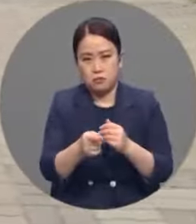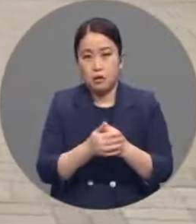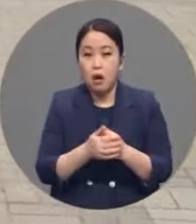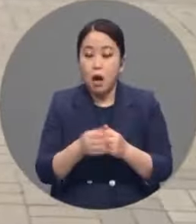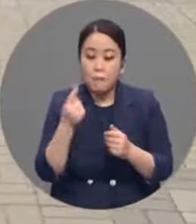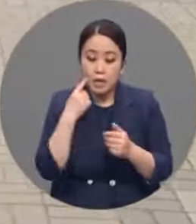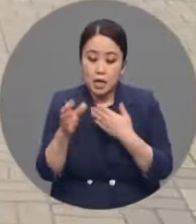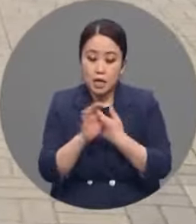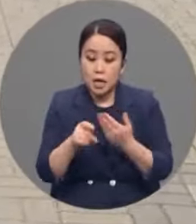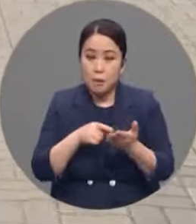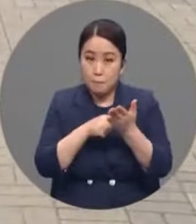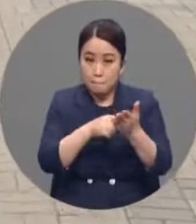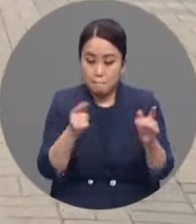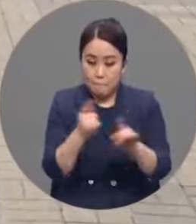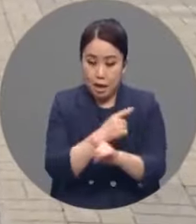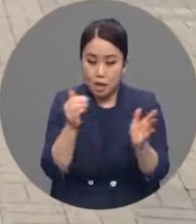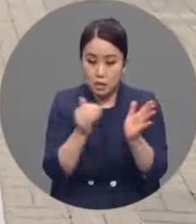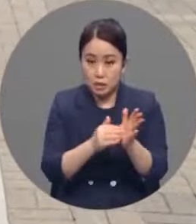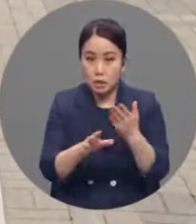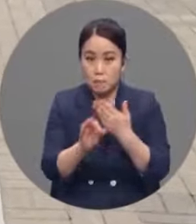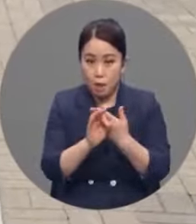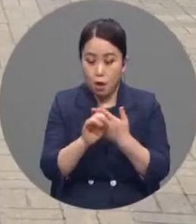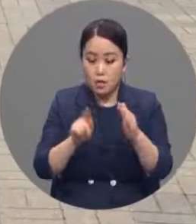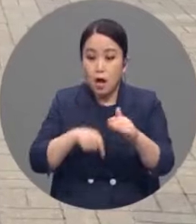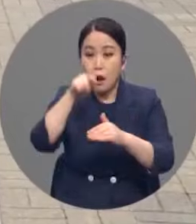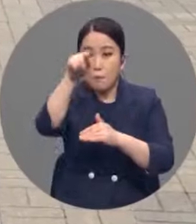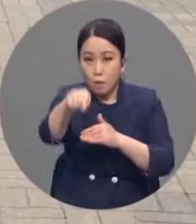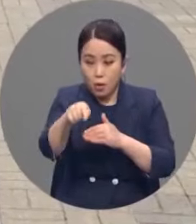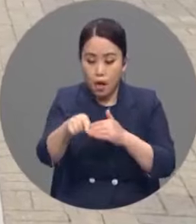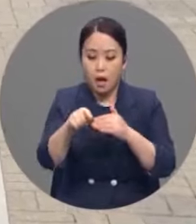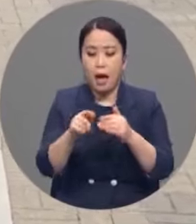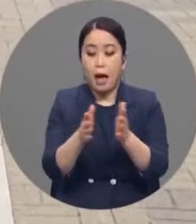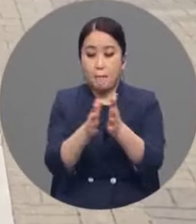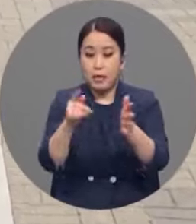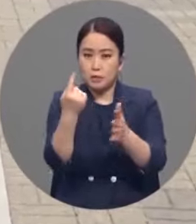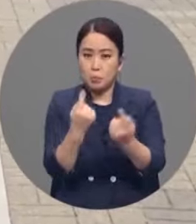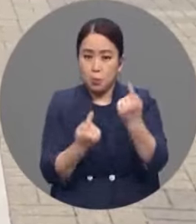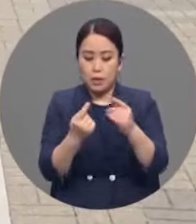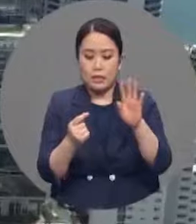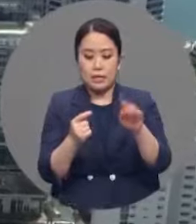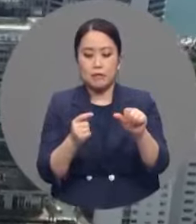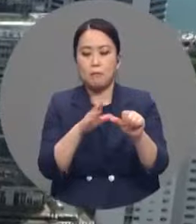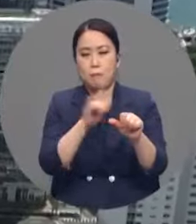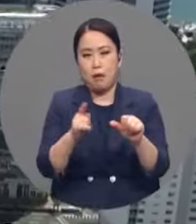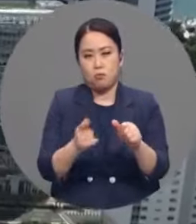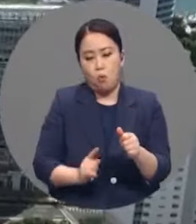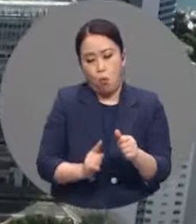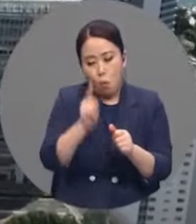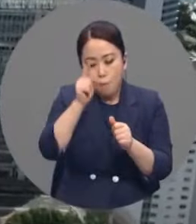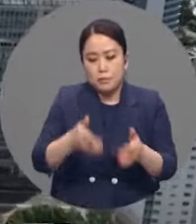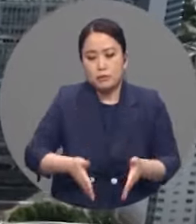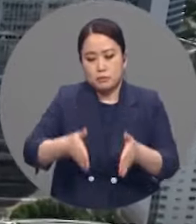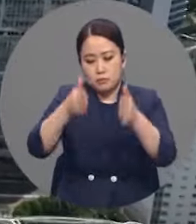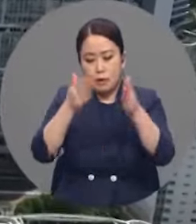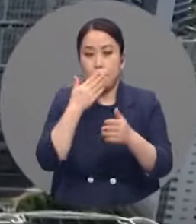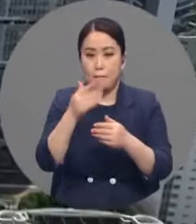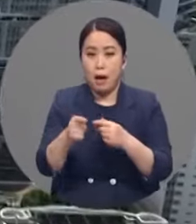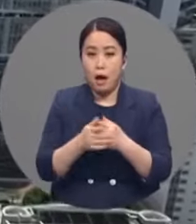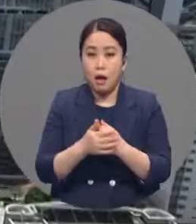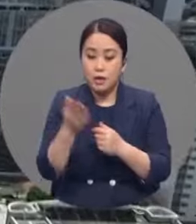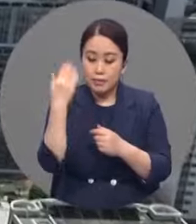계획이 변경될 경우 바로 건너편 아파트의 5배 정도 높이의 건축물을 세울 수 있게 됩니다. 이 사업자는